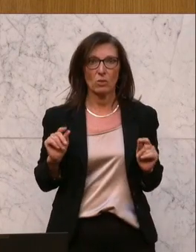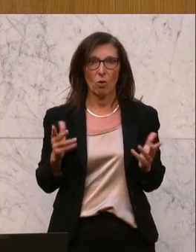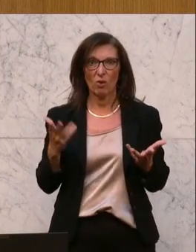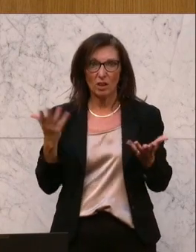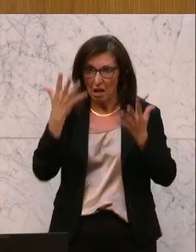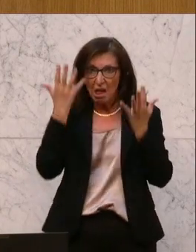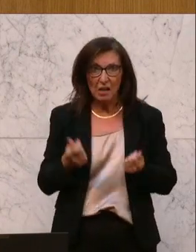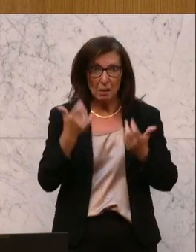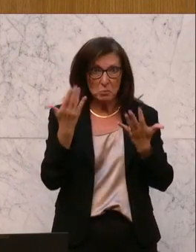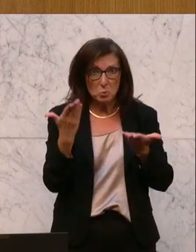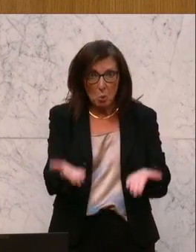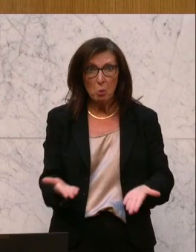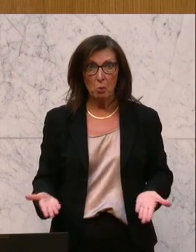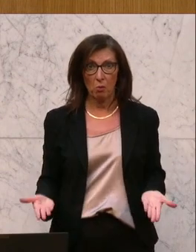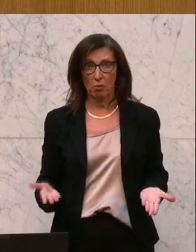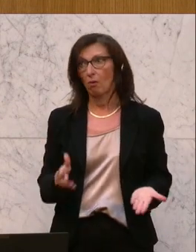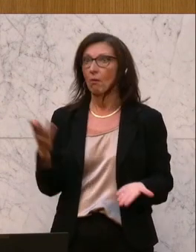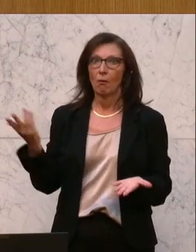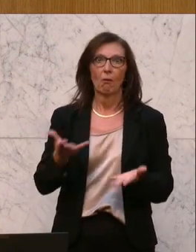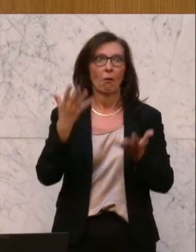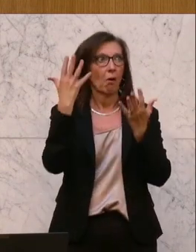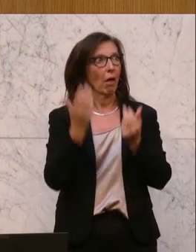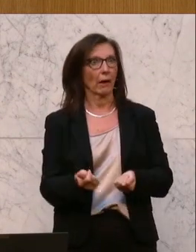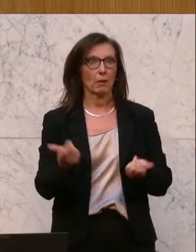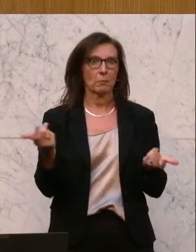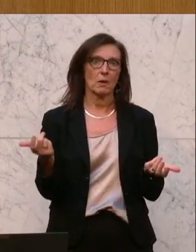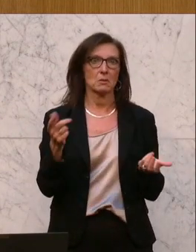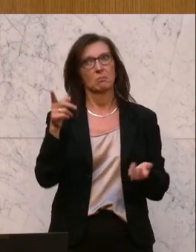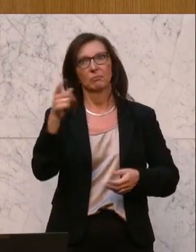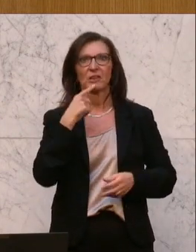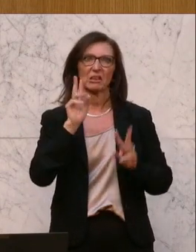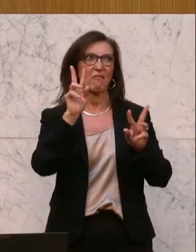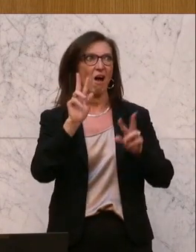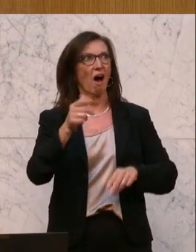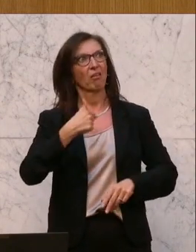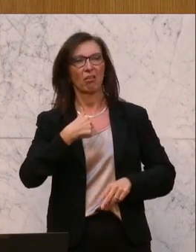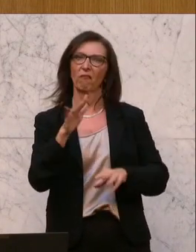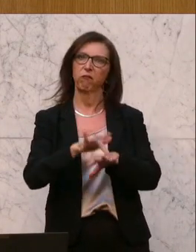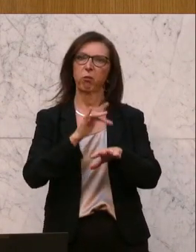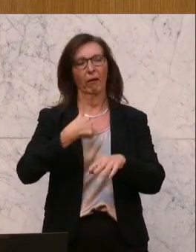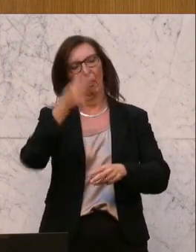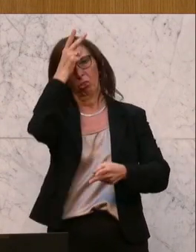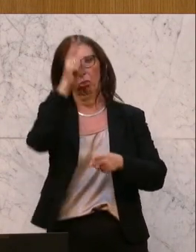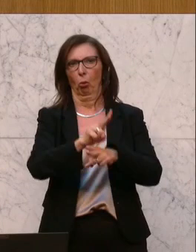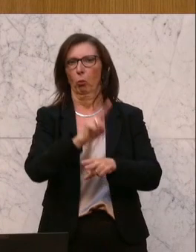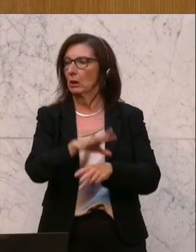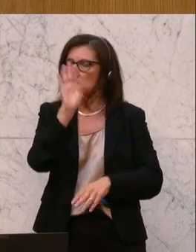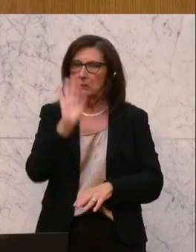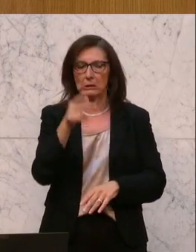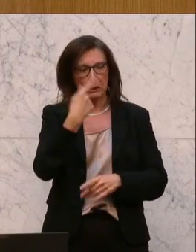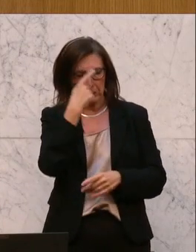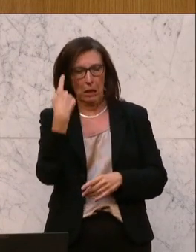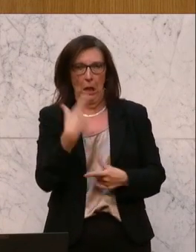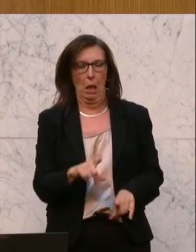als Ergebnis, wenn das dann am Ende rauskommt, dass dann die sagen, also eigentlich bin ich nur noch der Depp, das ist komplett sinnlos und ich möchte